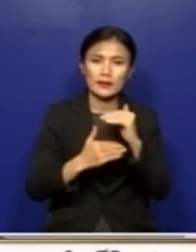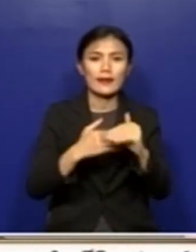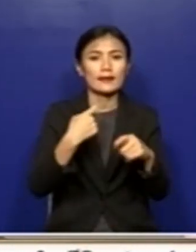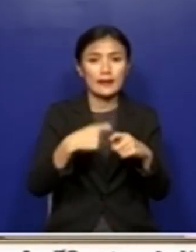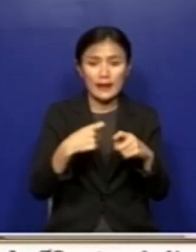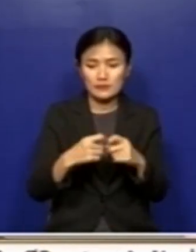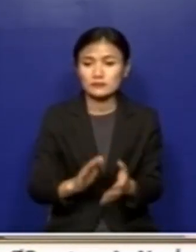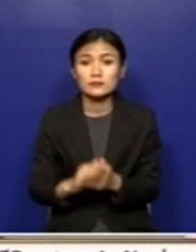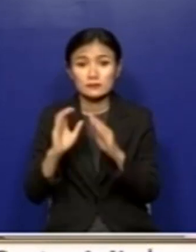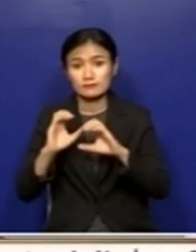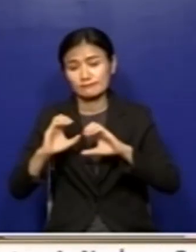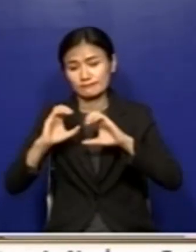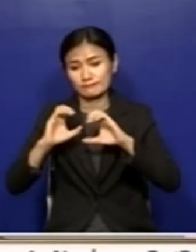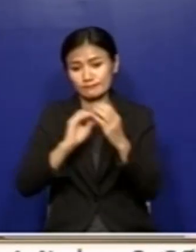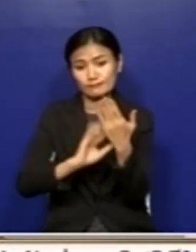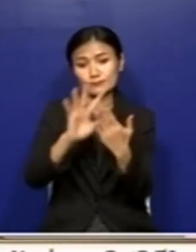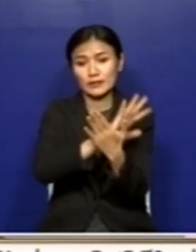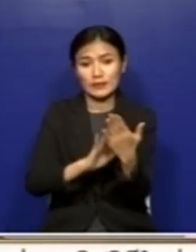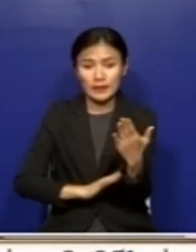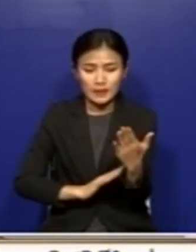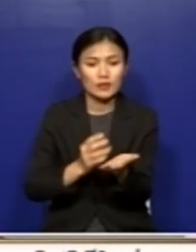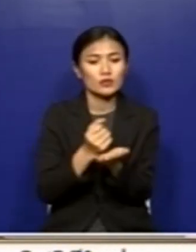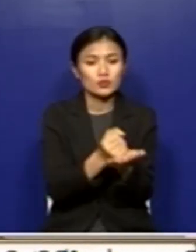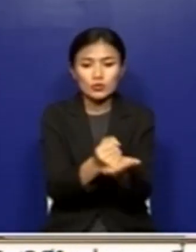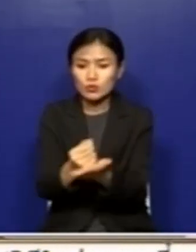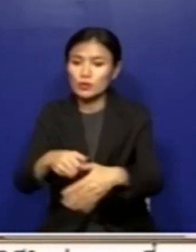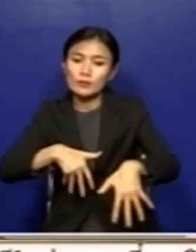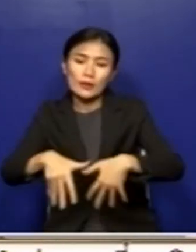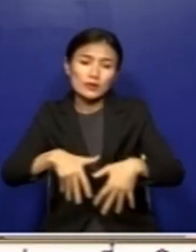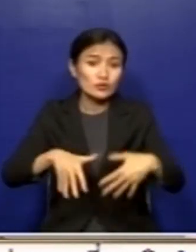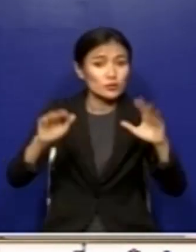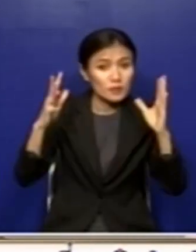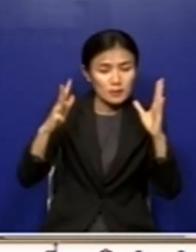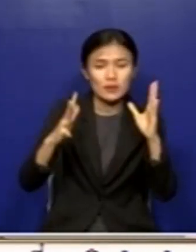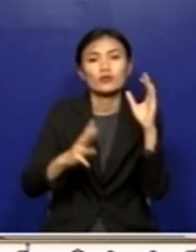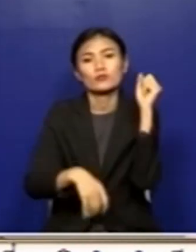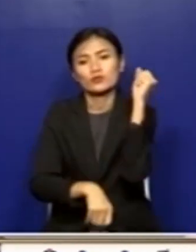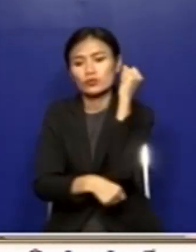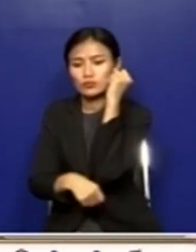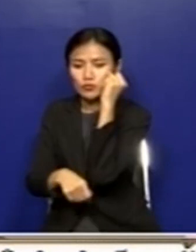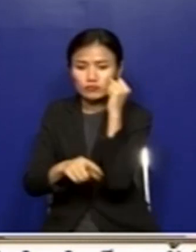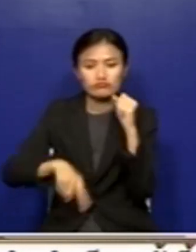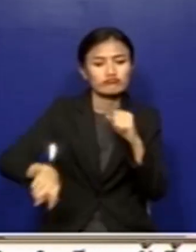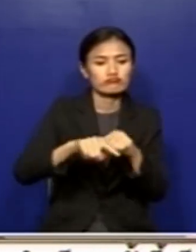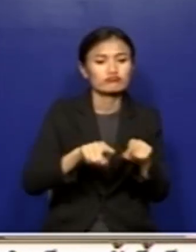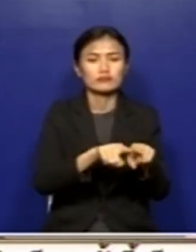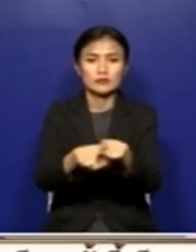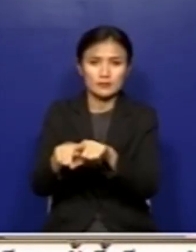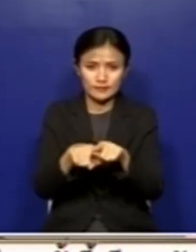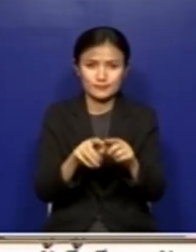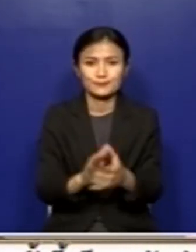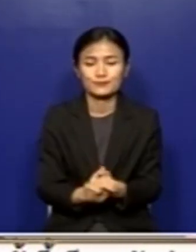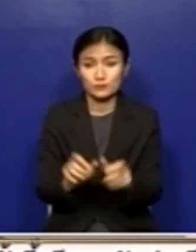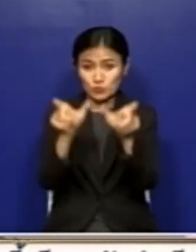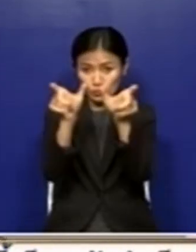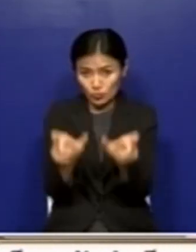ใจให้ปวงชนความยากจนจะเดือดดาลทุกชานเรือนท่านประธานคะเป็นบทกลอนของท่